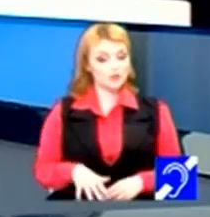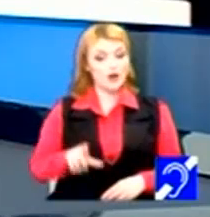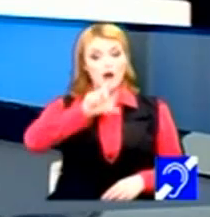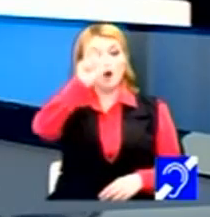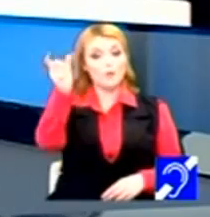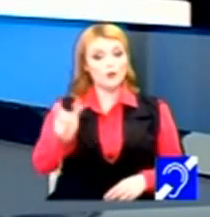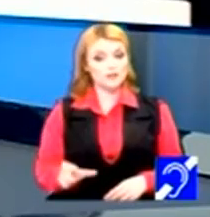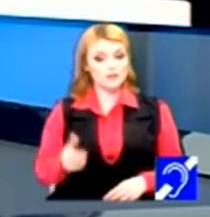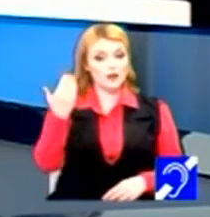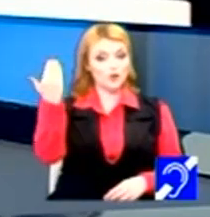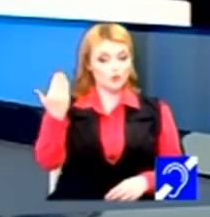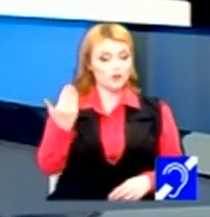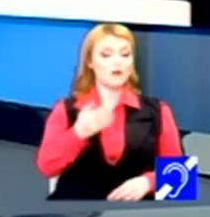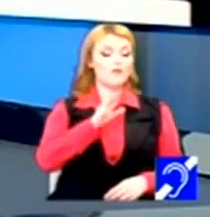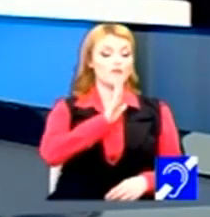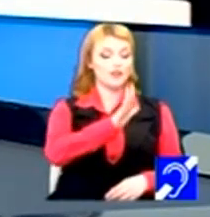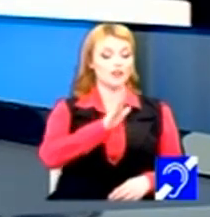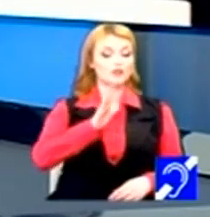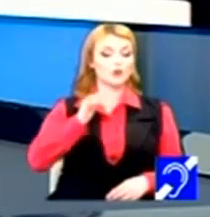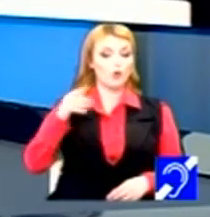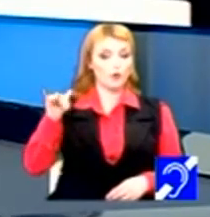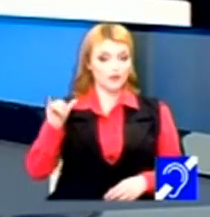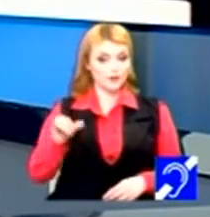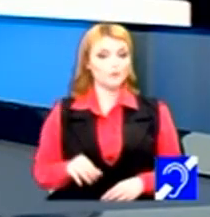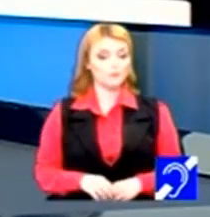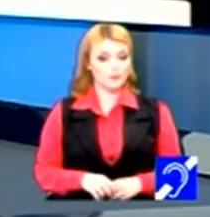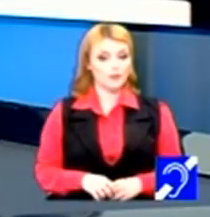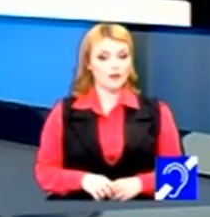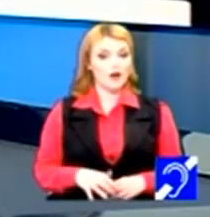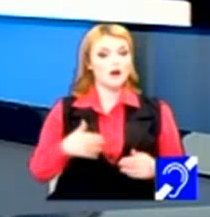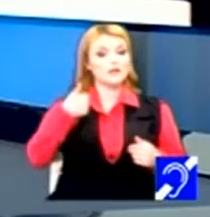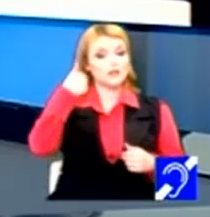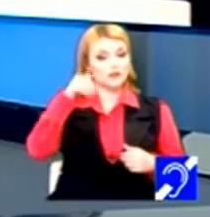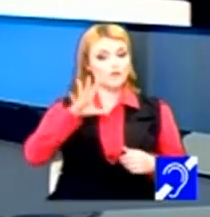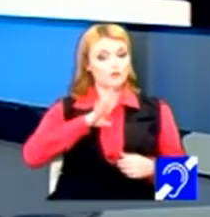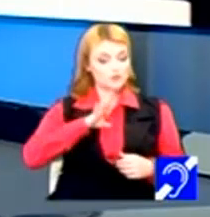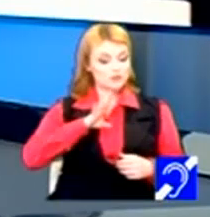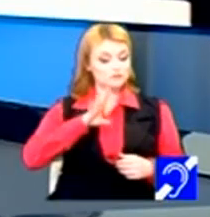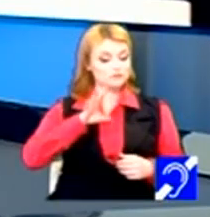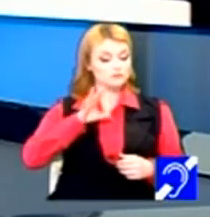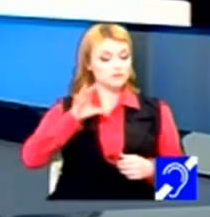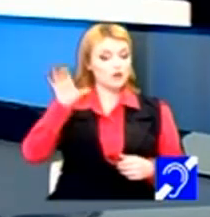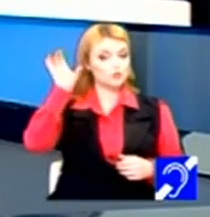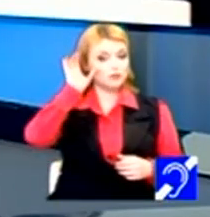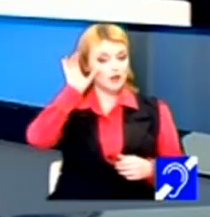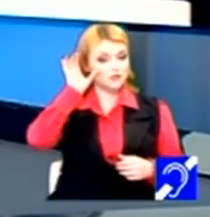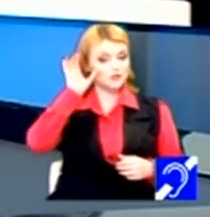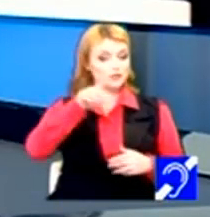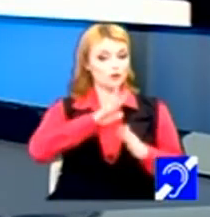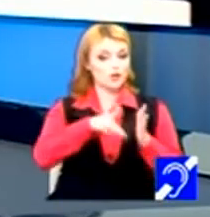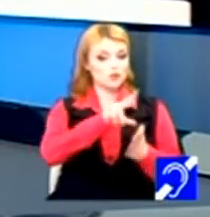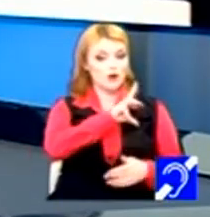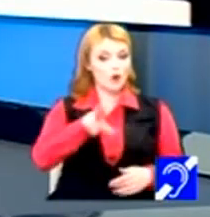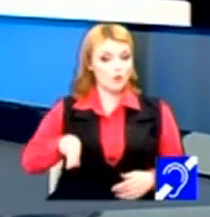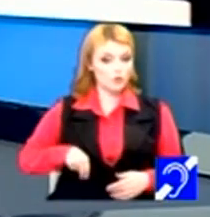Versurile nemuritoare ale marelui poet și patriot basarabean Grigore Vieru au răsunat ieri la Cahul. Cei 85 de ani de la